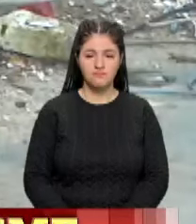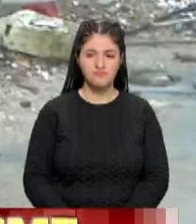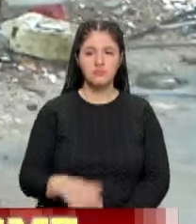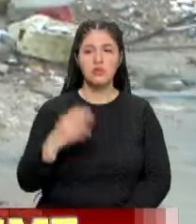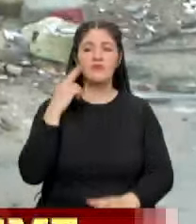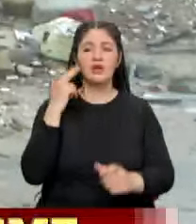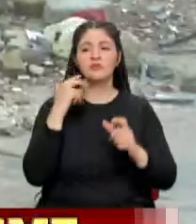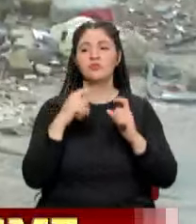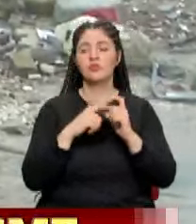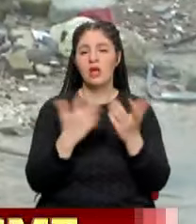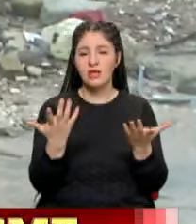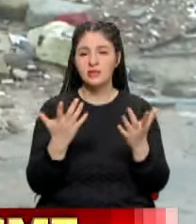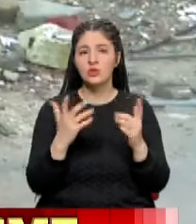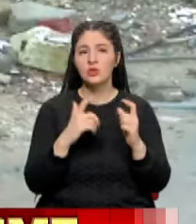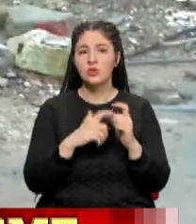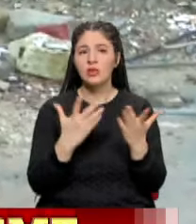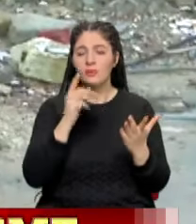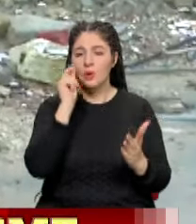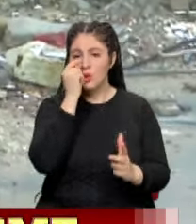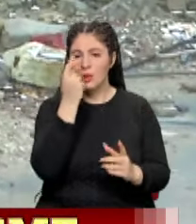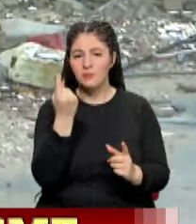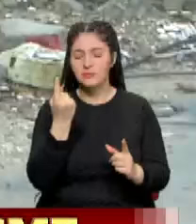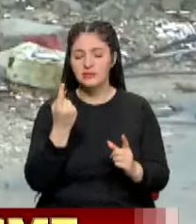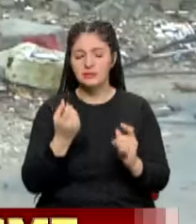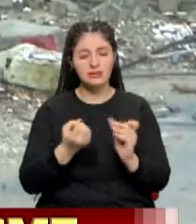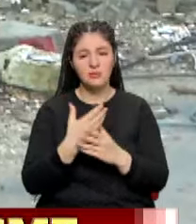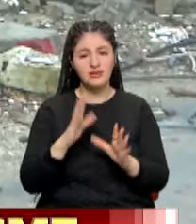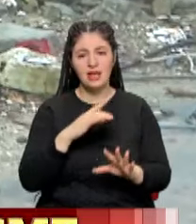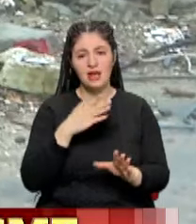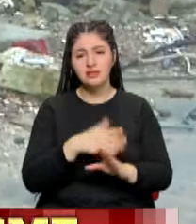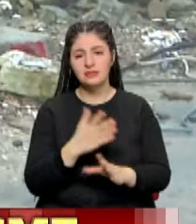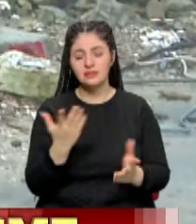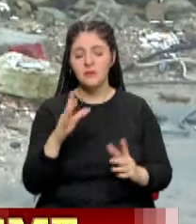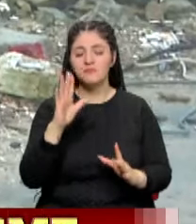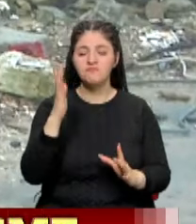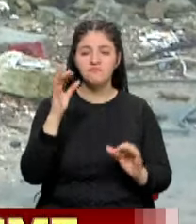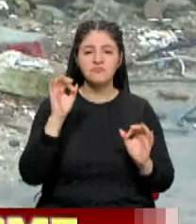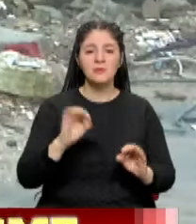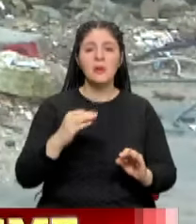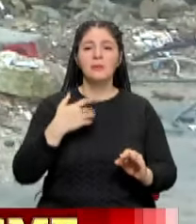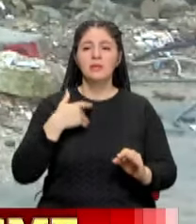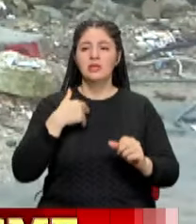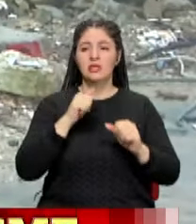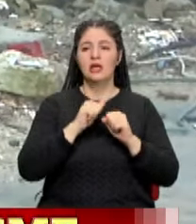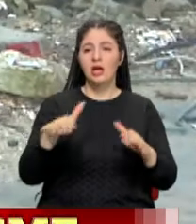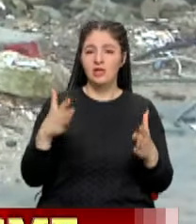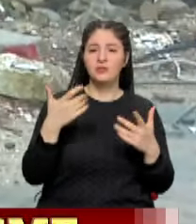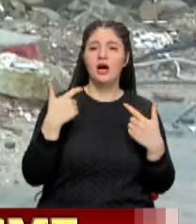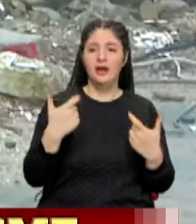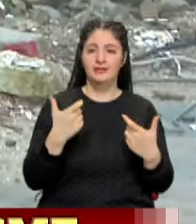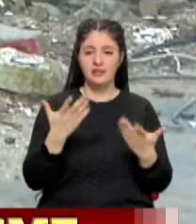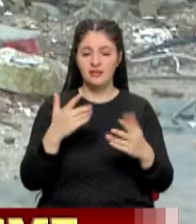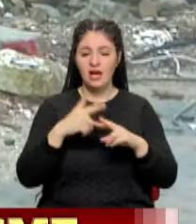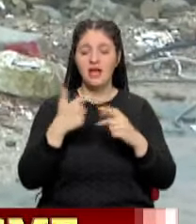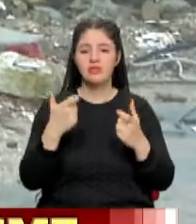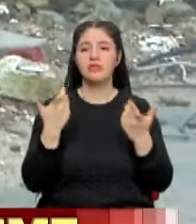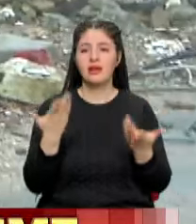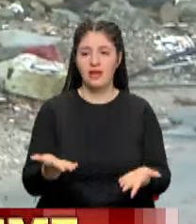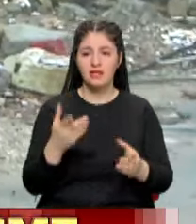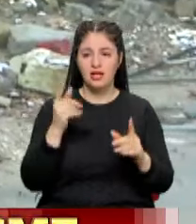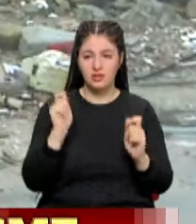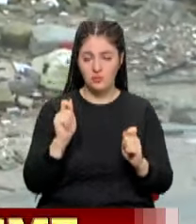Efendim günaydın, günaydın ama kolay bir sabah değil aslında. Şimdi biz yayınımızı Hatay